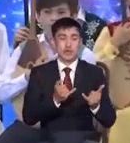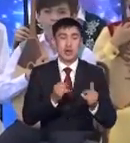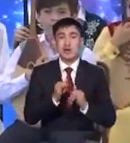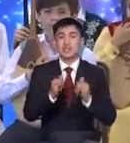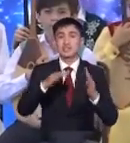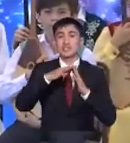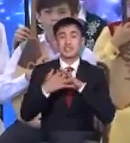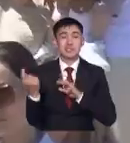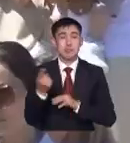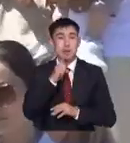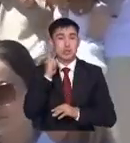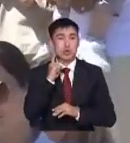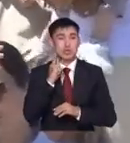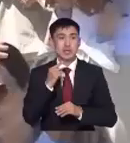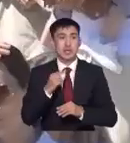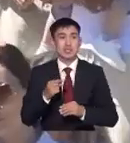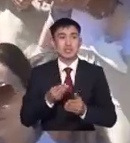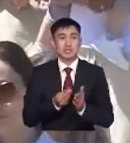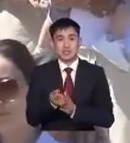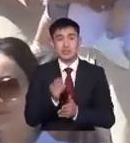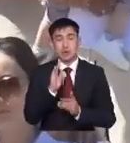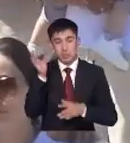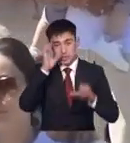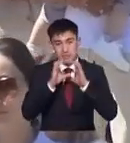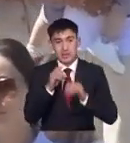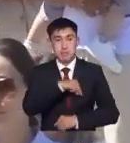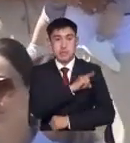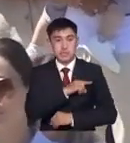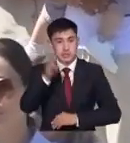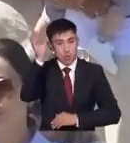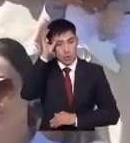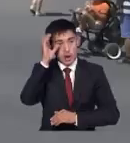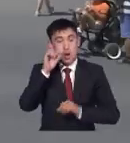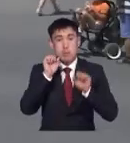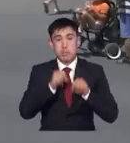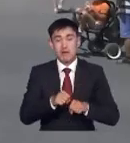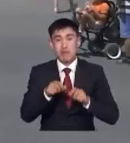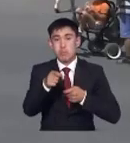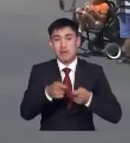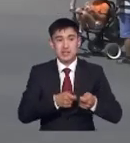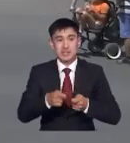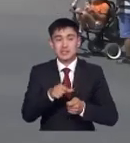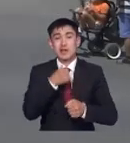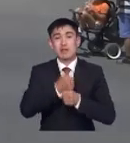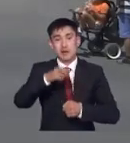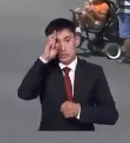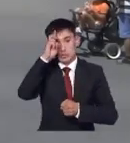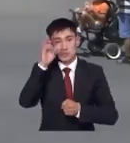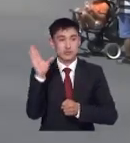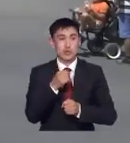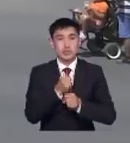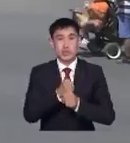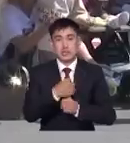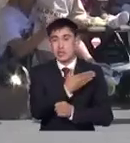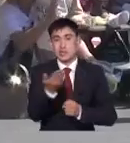Развитие сельской молодежи не жалеет на это никаких средств. Образование, медицина, наука, право. Правительство и сам глава государства все делают